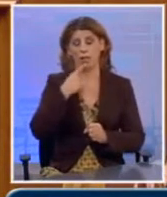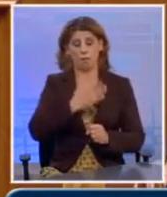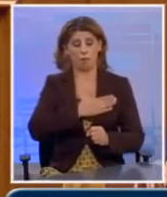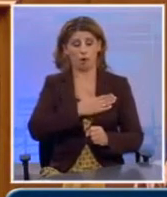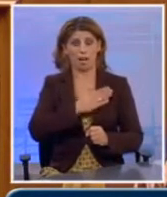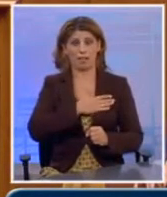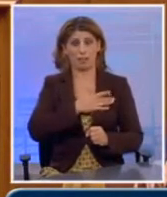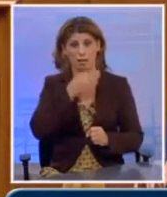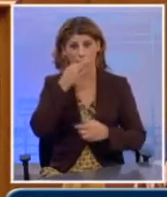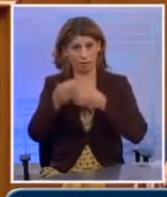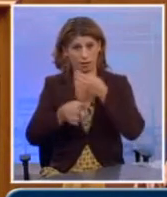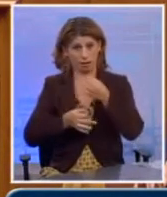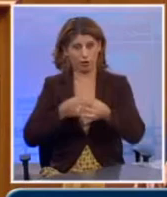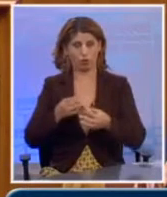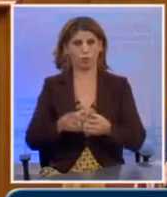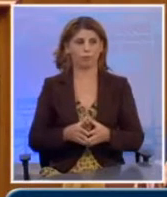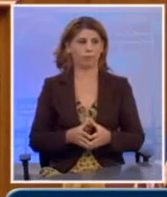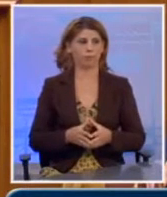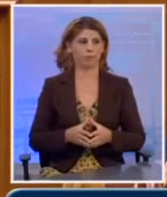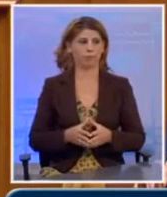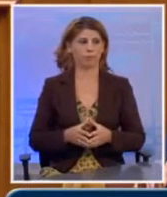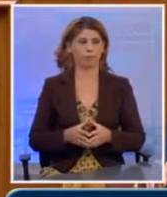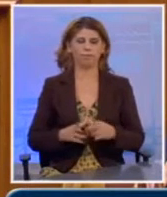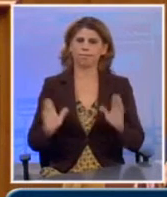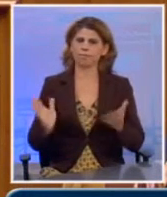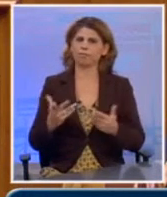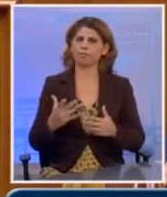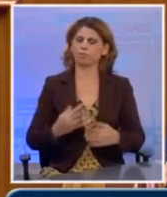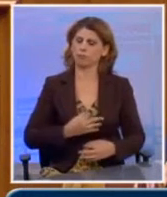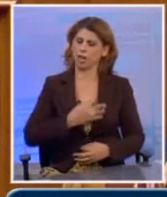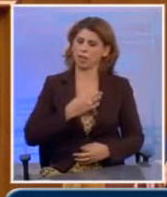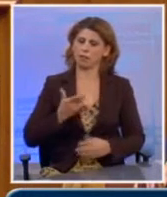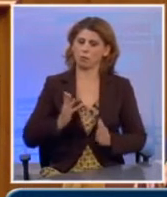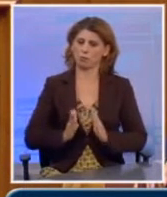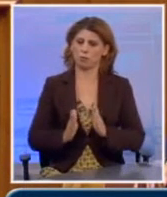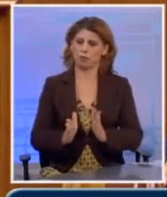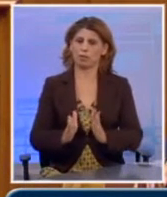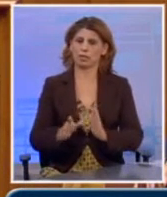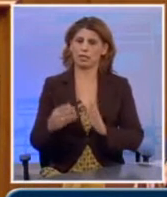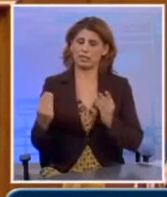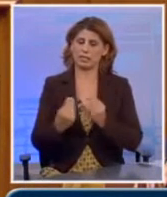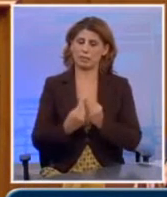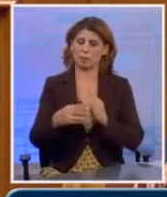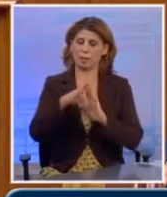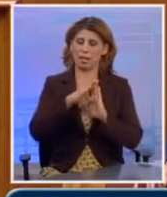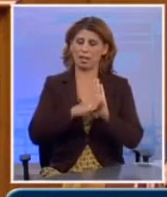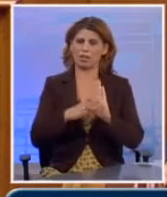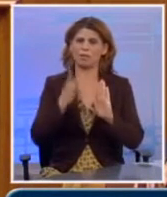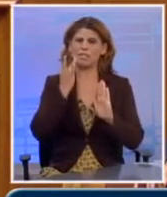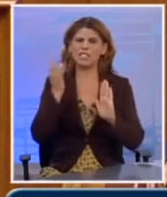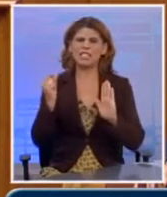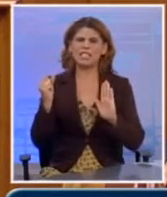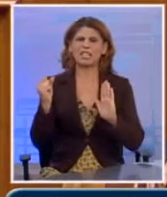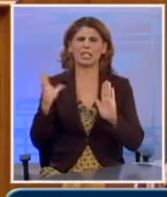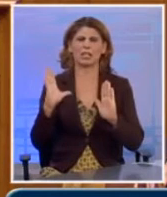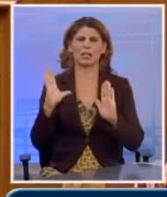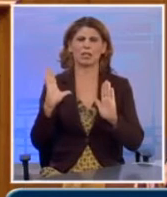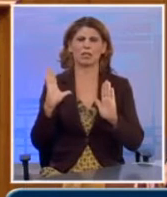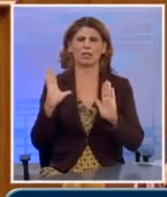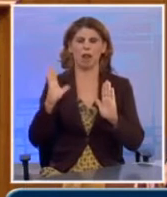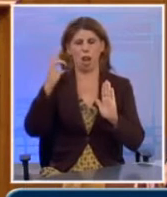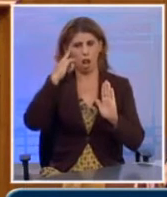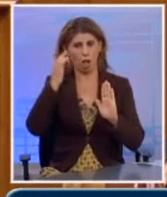μου, γιατί μολονότι εκτιμώ όσους πορεύονται σύμφωνα με τους κανόνες της ψυχρής, θα έλεγα προσικής